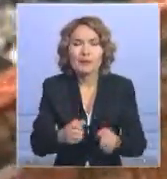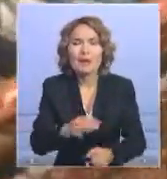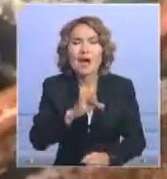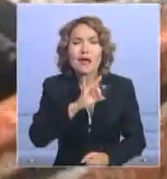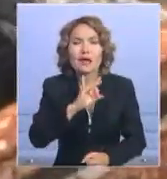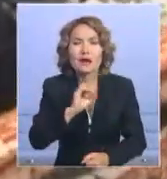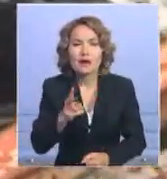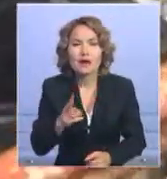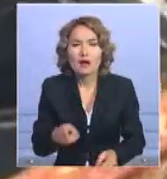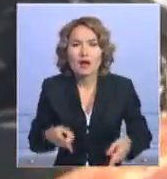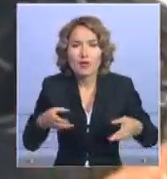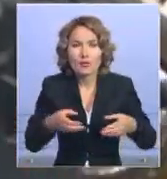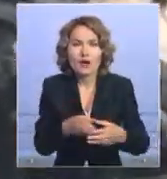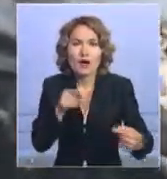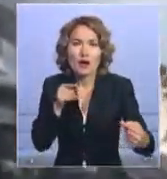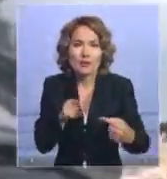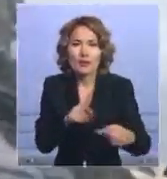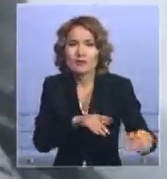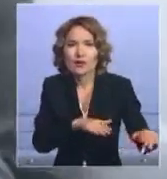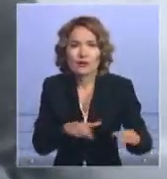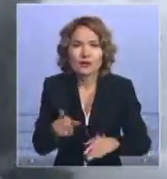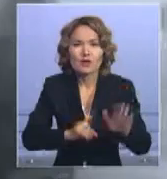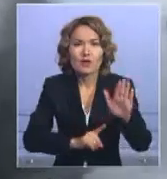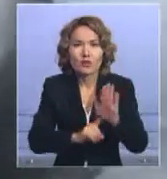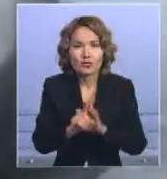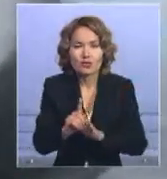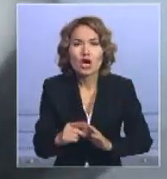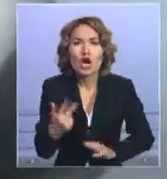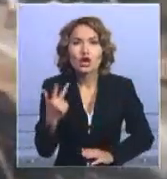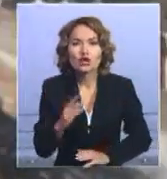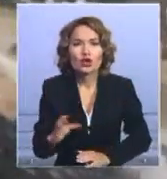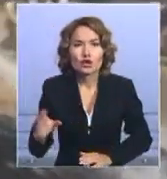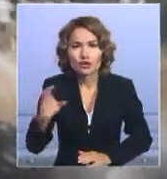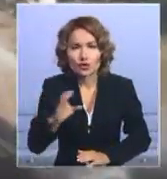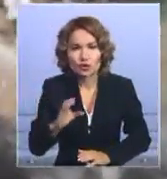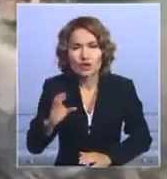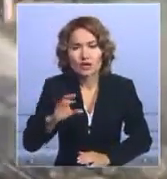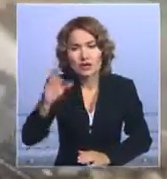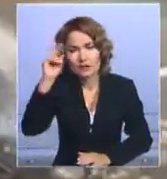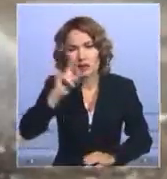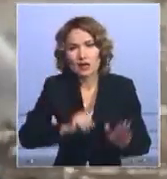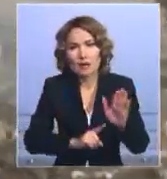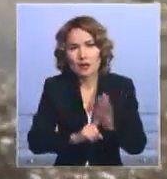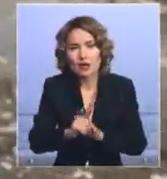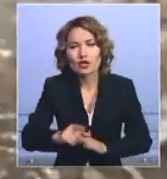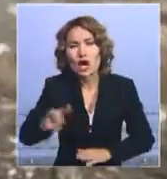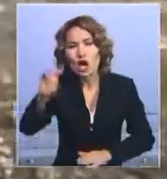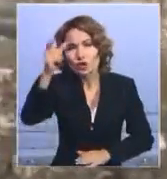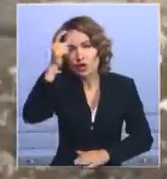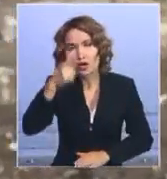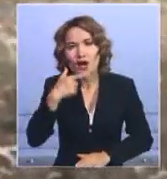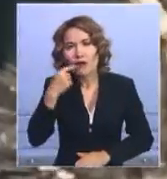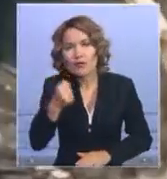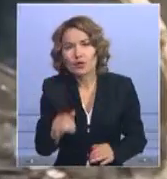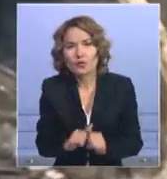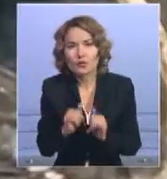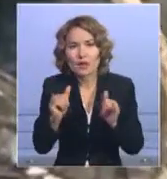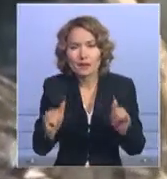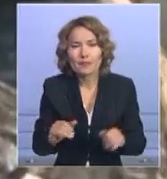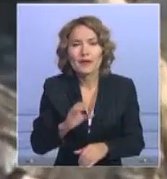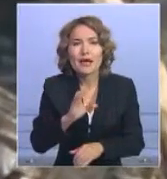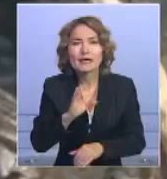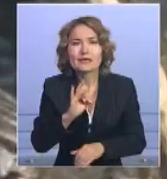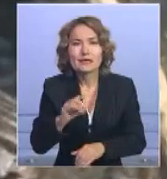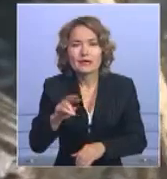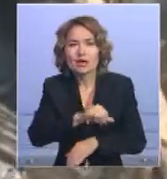Левант лаңкестік тобына қарсы операция бастаған болатын. Ал 3 қыркүйекте түрік армиясы әскери көкжиегін кеңейтіп, Сирия мен